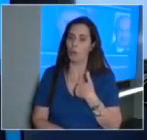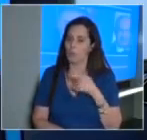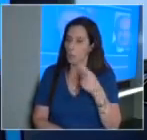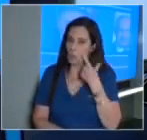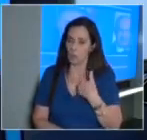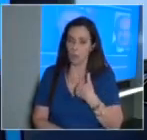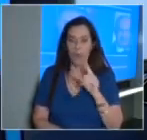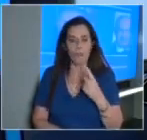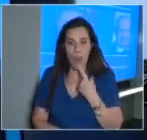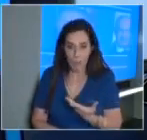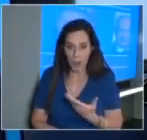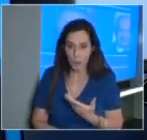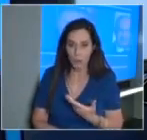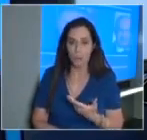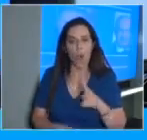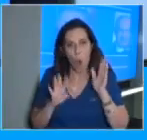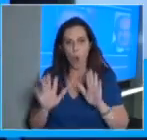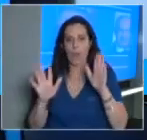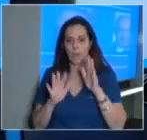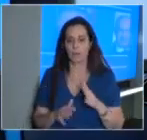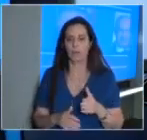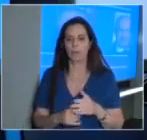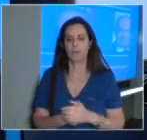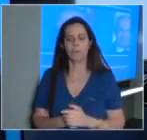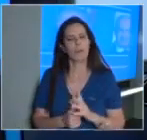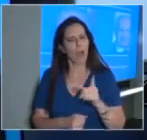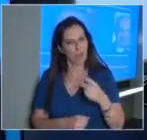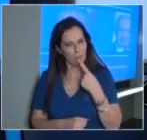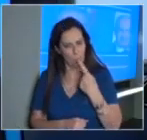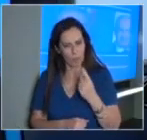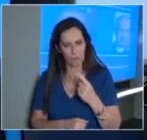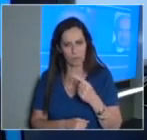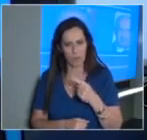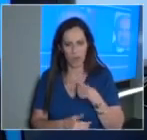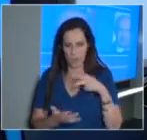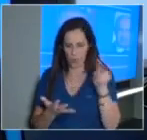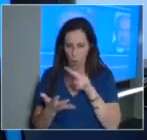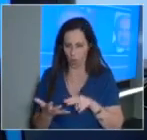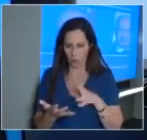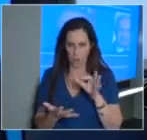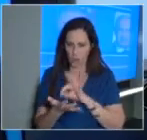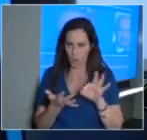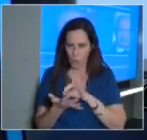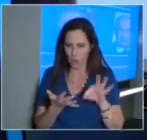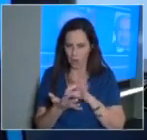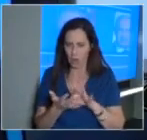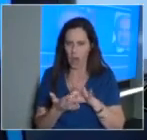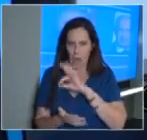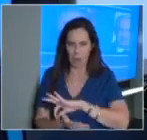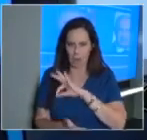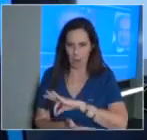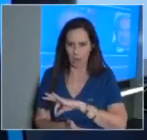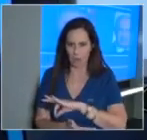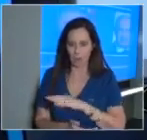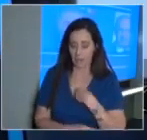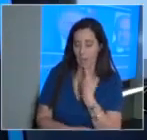זה לא מוצא חן בעינינו, אבל אמרנו, סוג של מחווה. אבל יש לי שאלה לך, אתם אומרים, אני קוראת היטב את הפוסטים של אביגדור ליברמן.